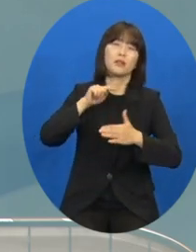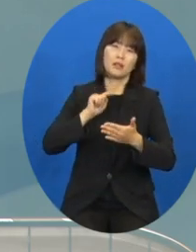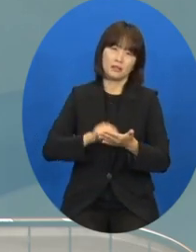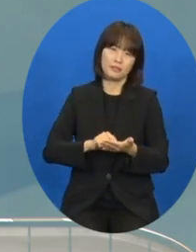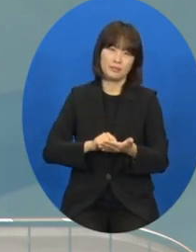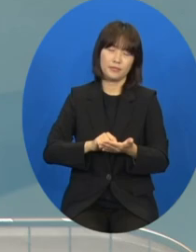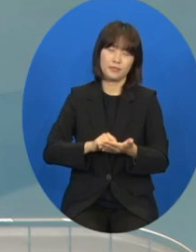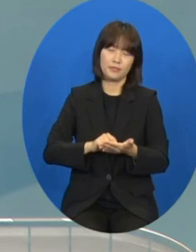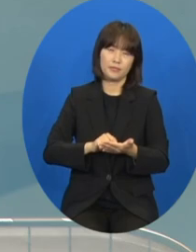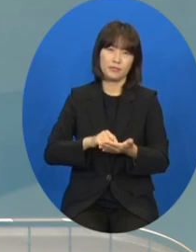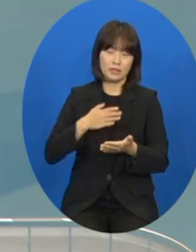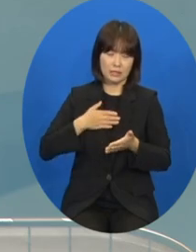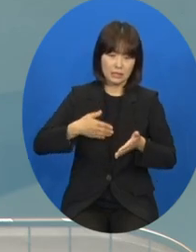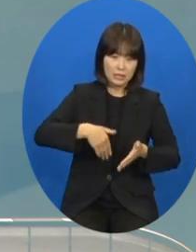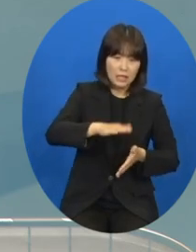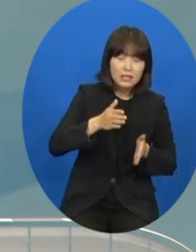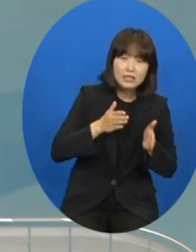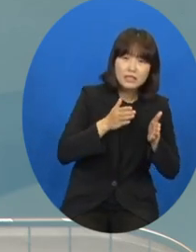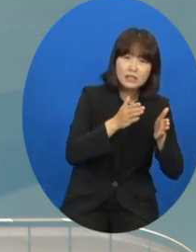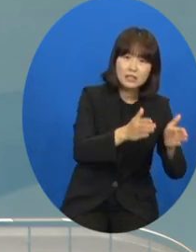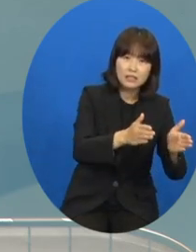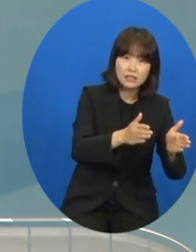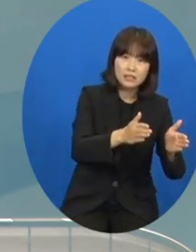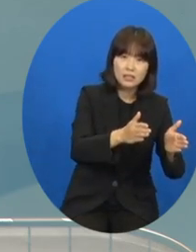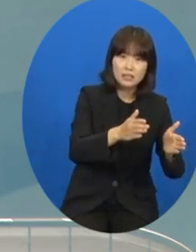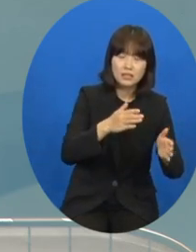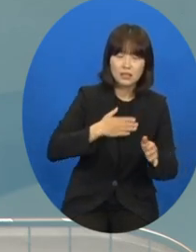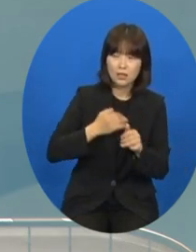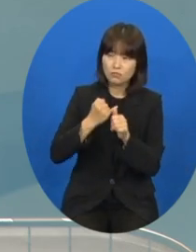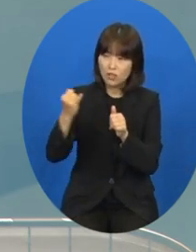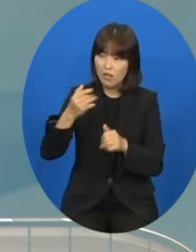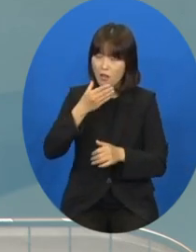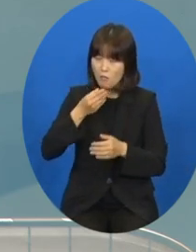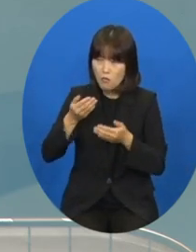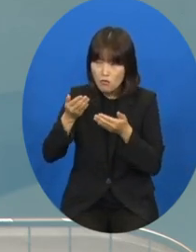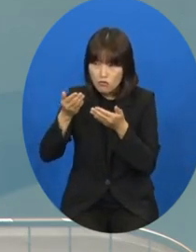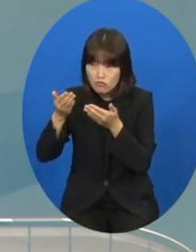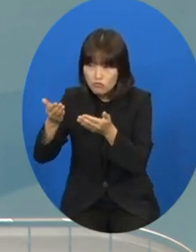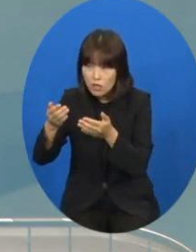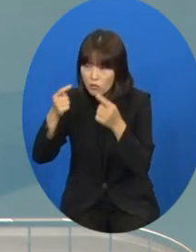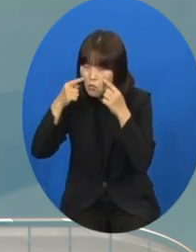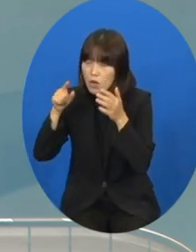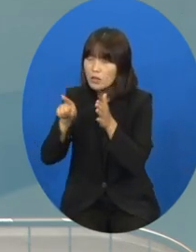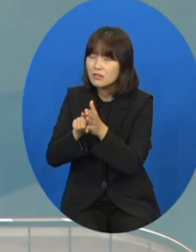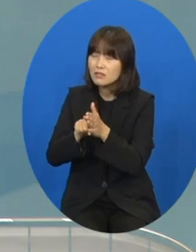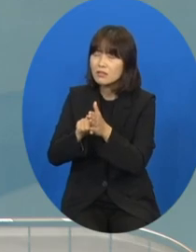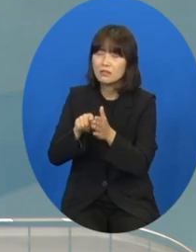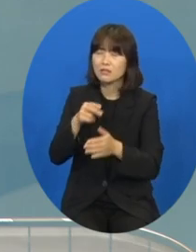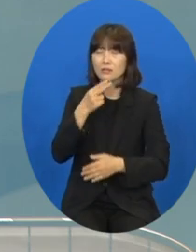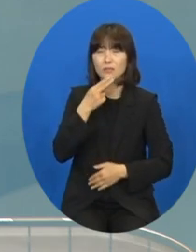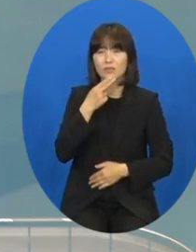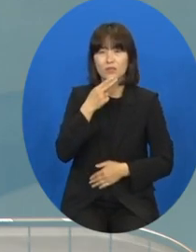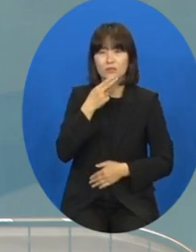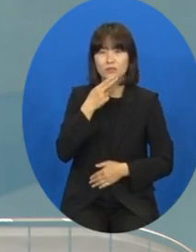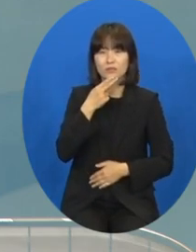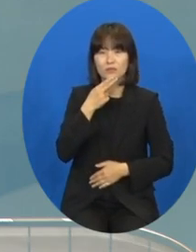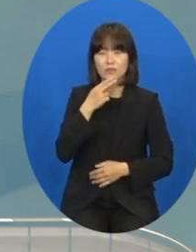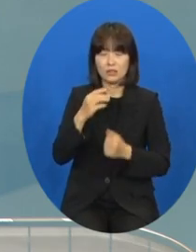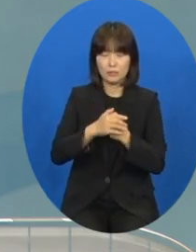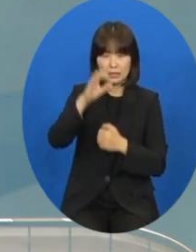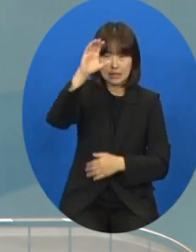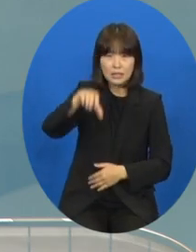길이 제 아내에게 정말 행복을 주는 길이라고 확신이 없었어요. 그러니